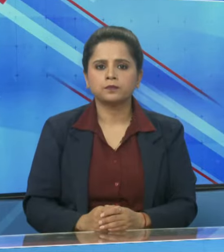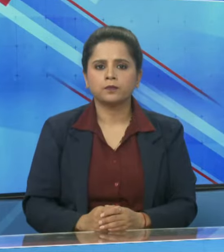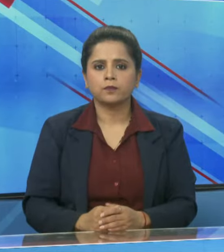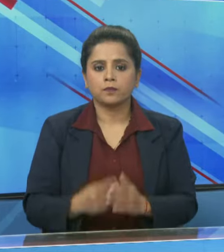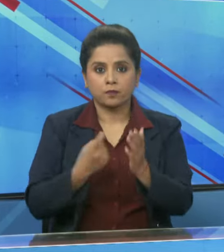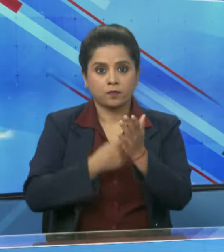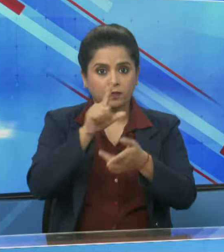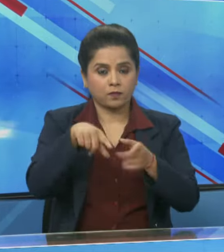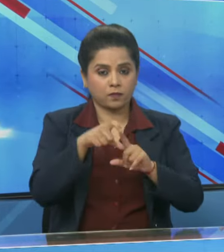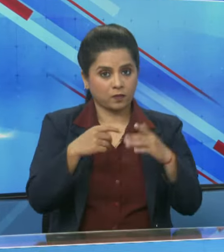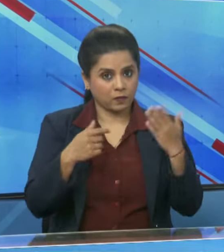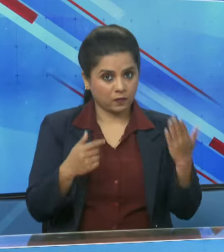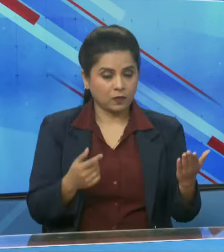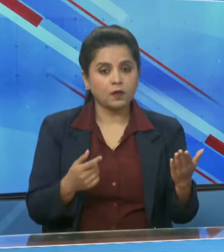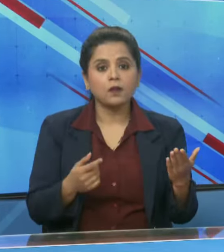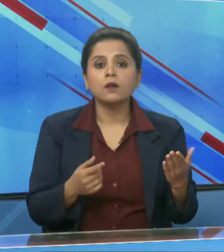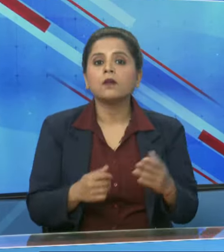आरजेडी की